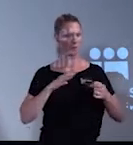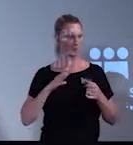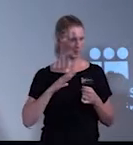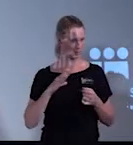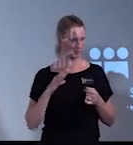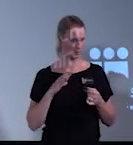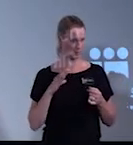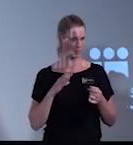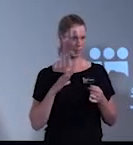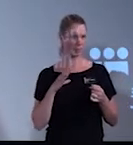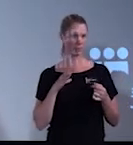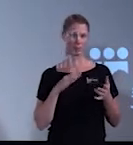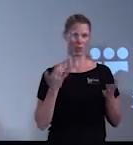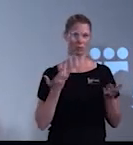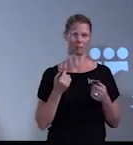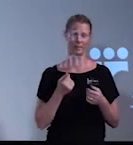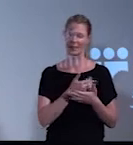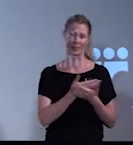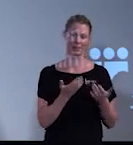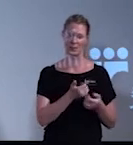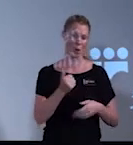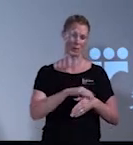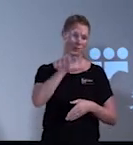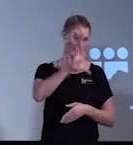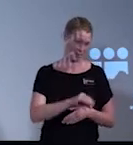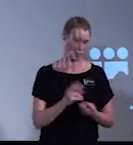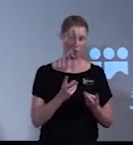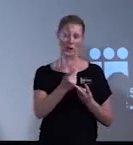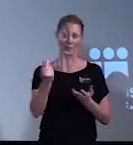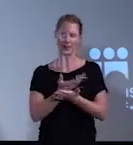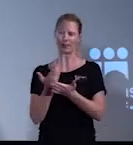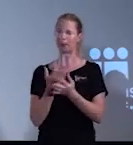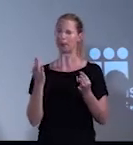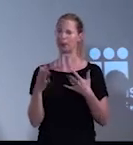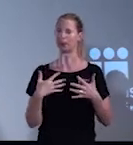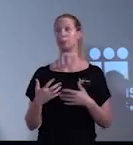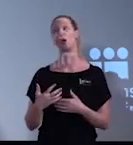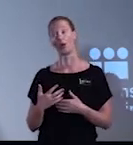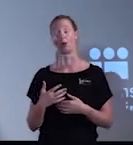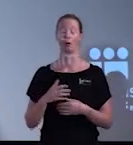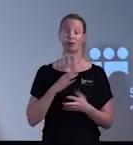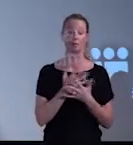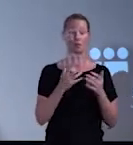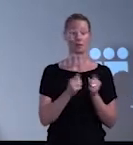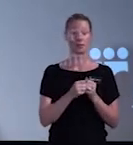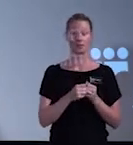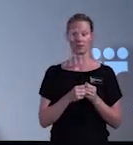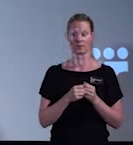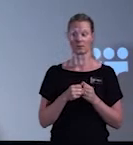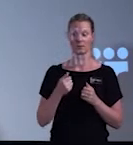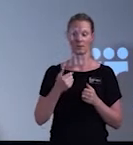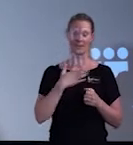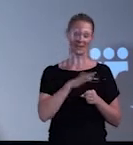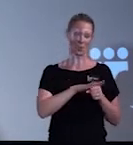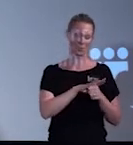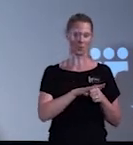också i stora delar, inte bara i Sverige utan även andra länder. Hur ska man göra det? Det finns ju väldigt många sätt. Jag kan ta då i min, där jag gräver, där